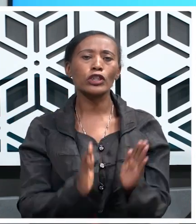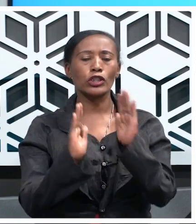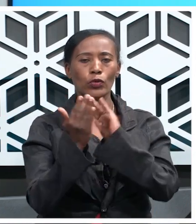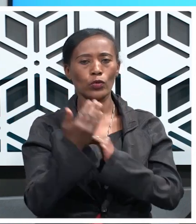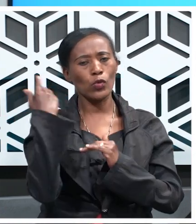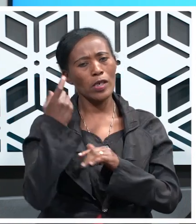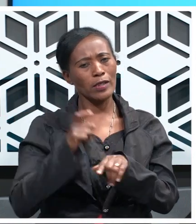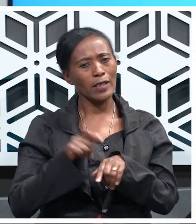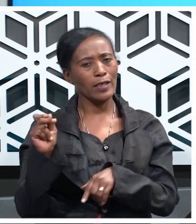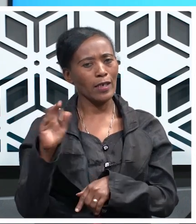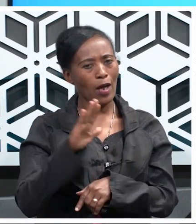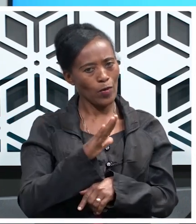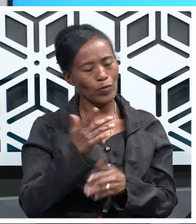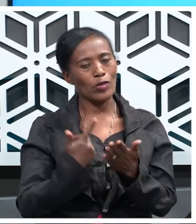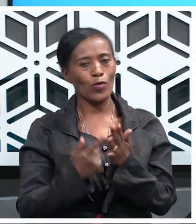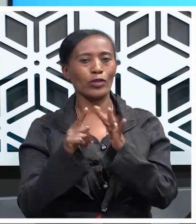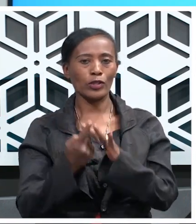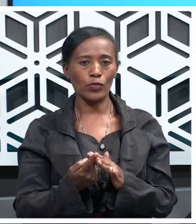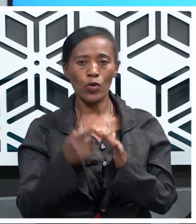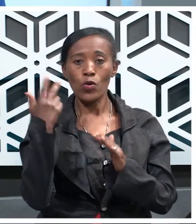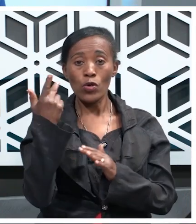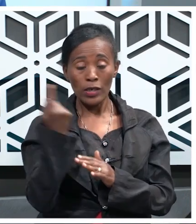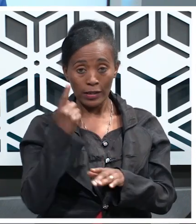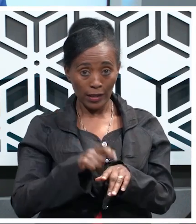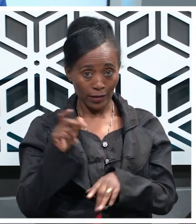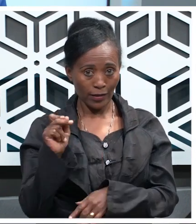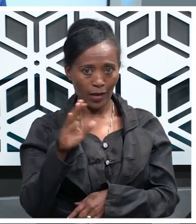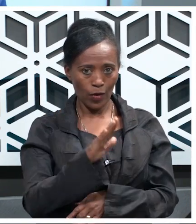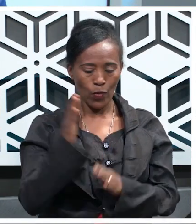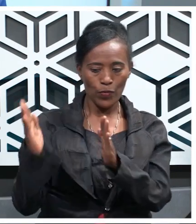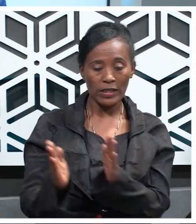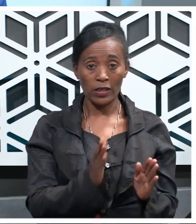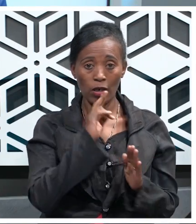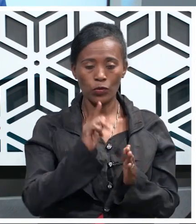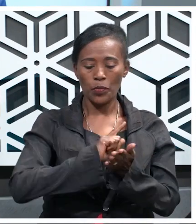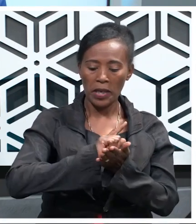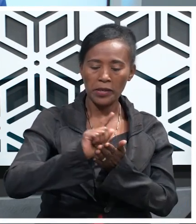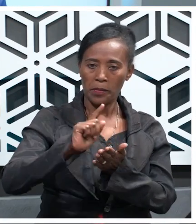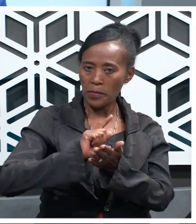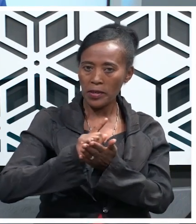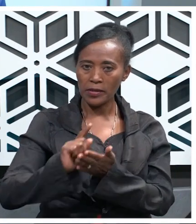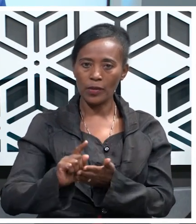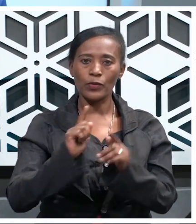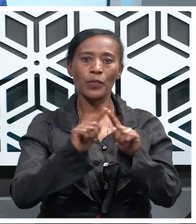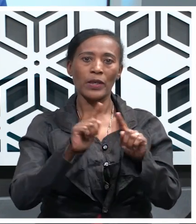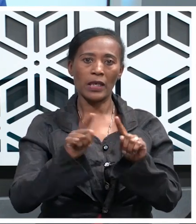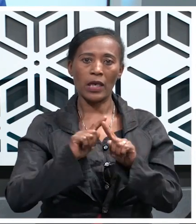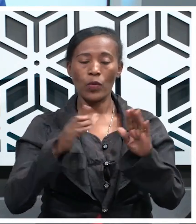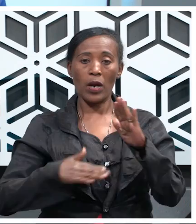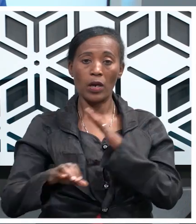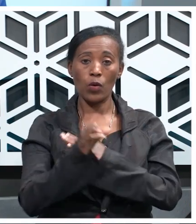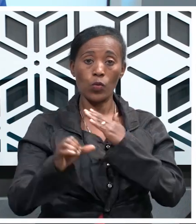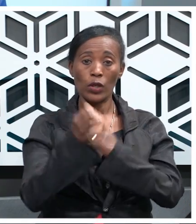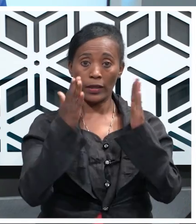ጥሩ ዝግጅት የሆነው ሁሌ ዳጓችን እንሆ ተጀምሯል። በሁሌ ዳጉ መሰናዷችን በየሳምንቱ